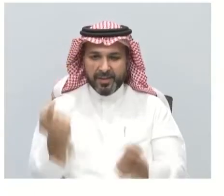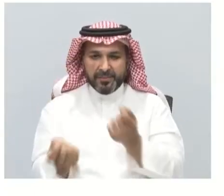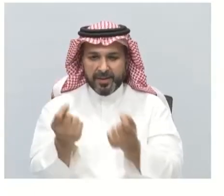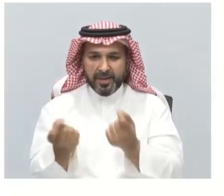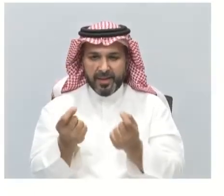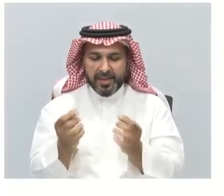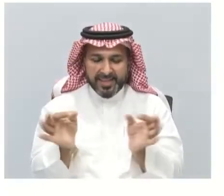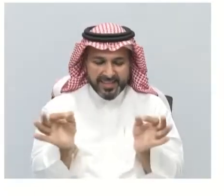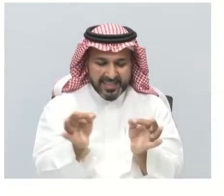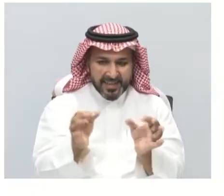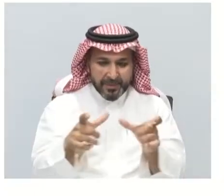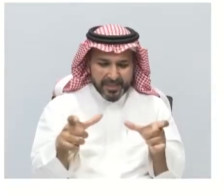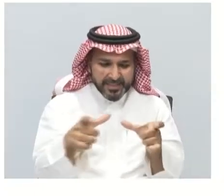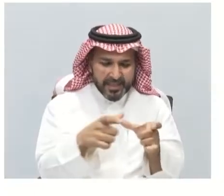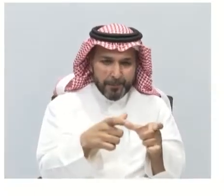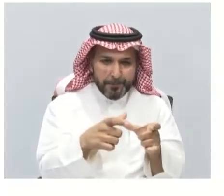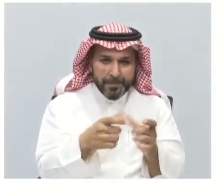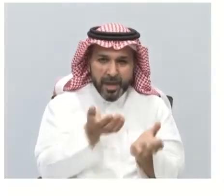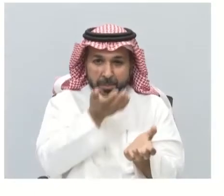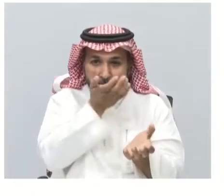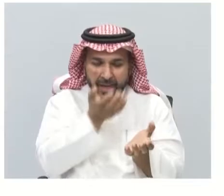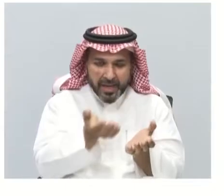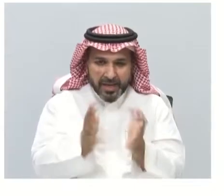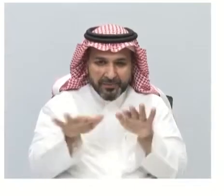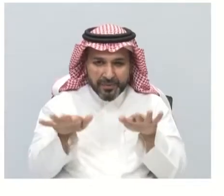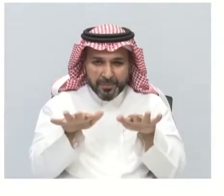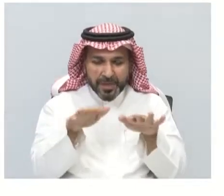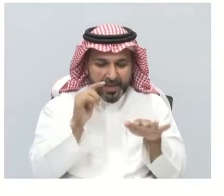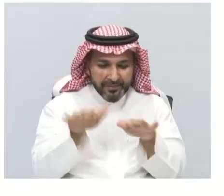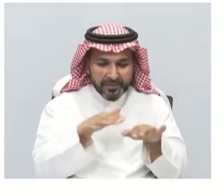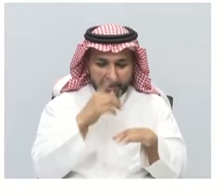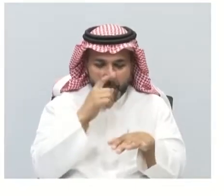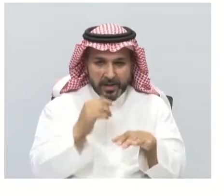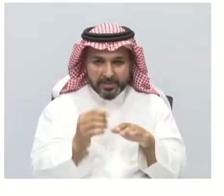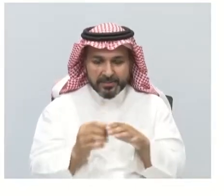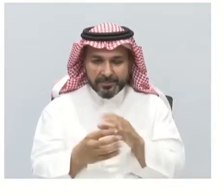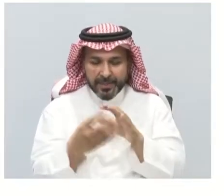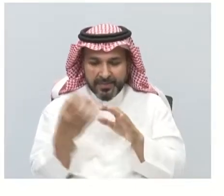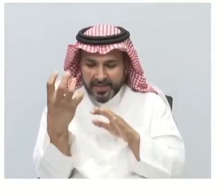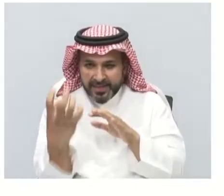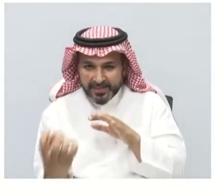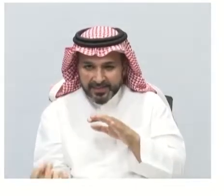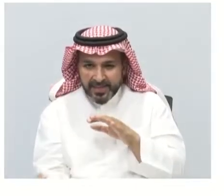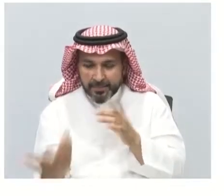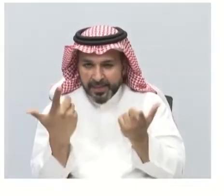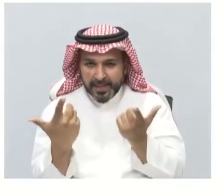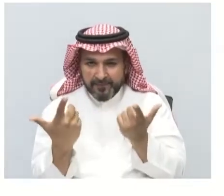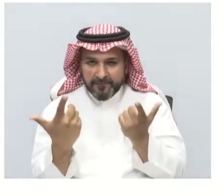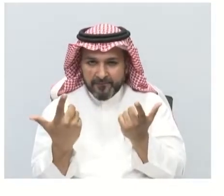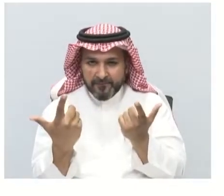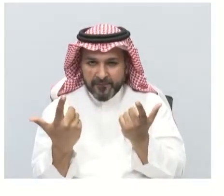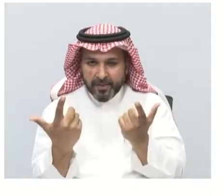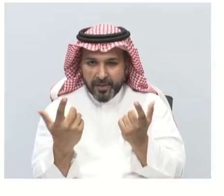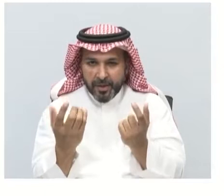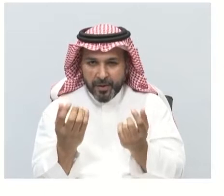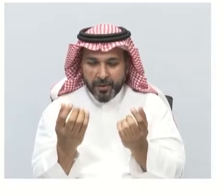ويريد ان يضع هذا المهندس انبوبا للتصريف من الارضيه ارضيا طبعا من النقطه اي هذه النقطه اي مرسومه عندي وسط